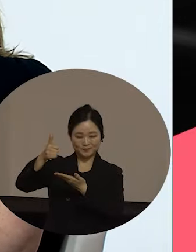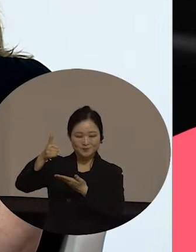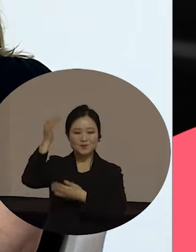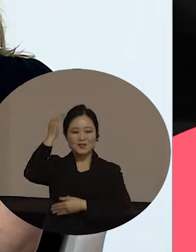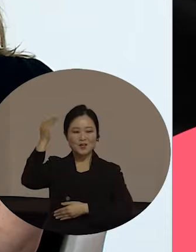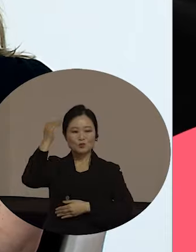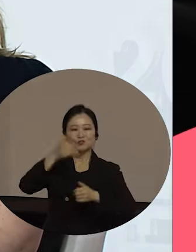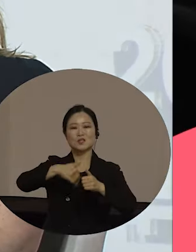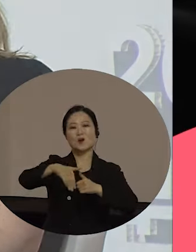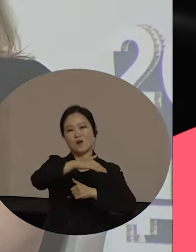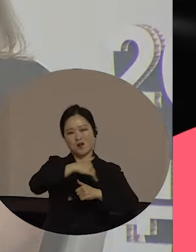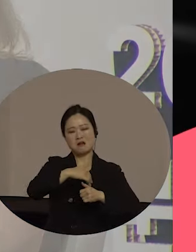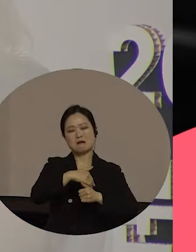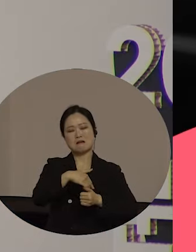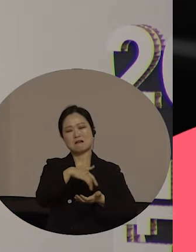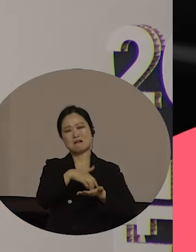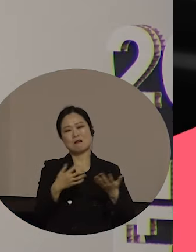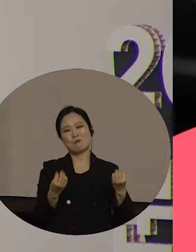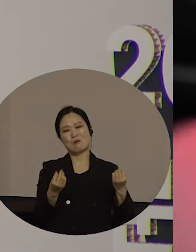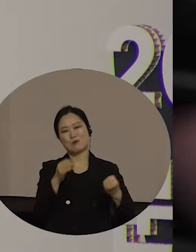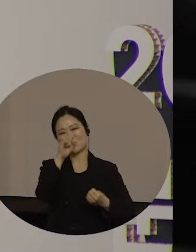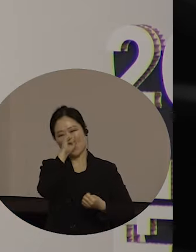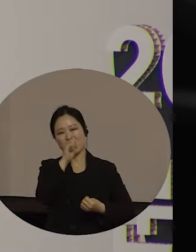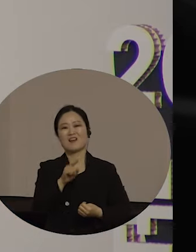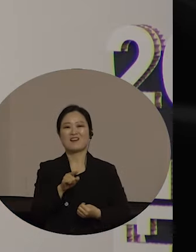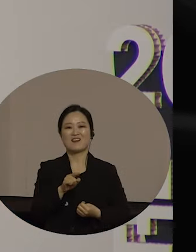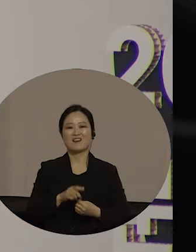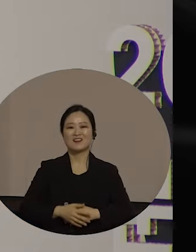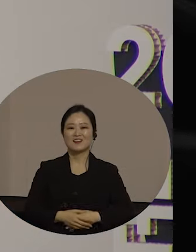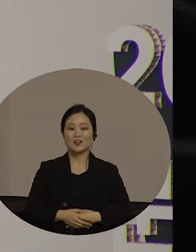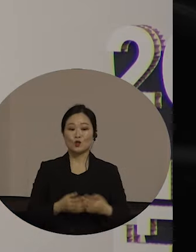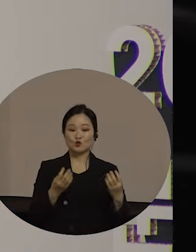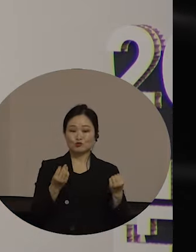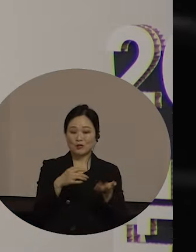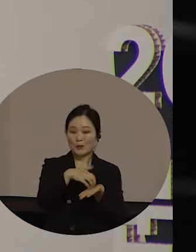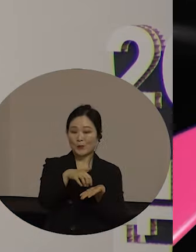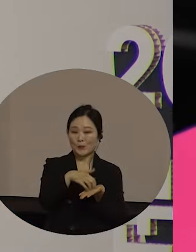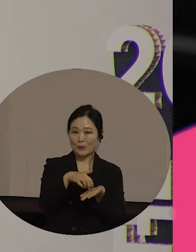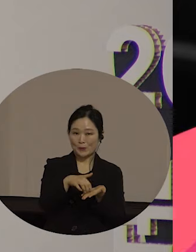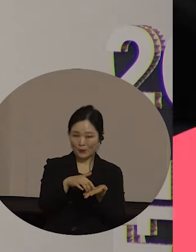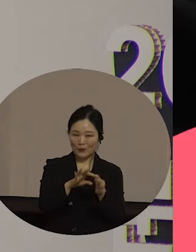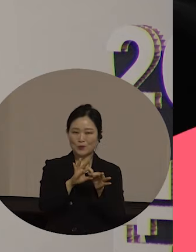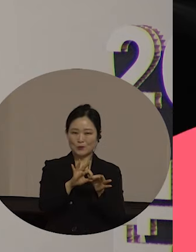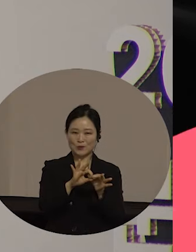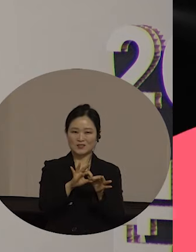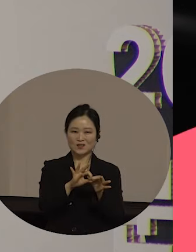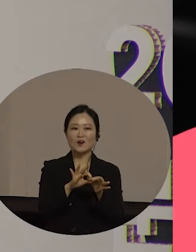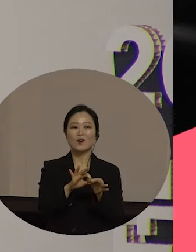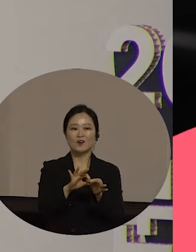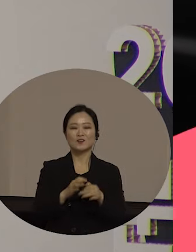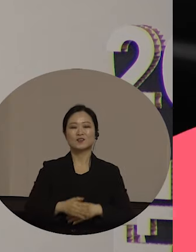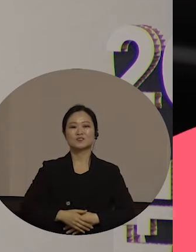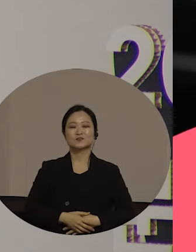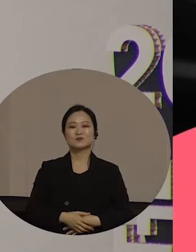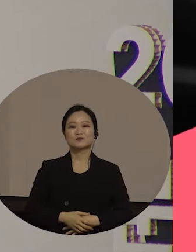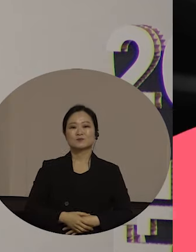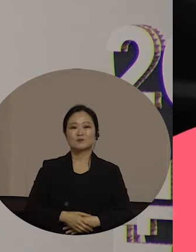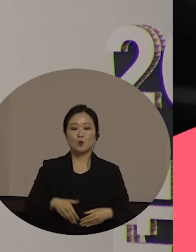역시 대한민국은 숫자를 좋아한다는 걸 알 수 있는, 그리고 그 숫자를 통해서 사실은 뭐 굉장히 보이지는